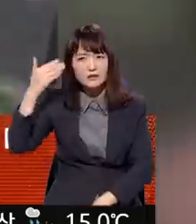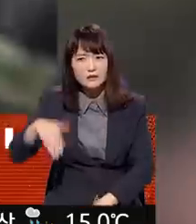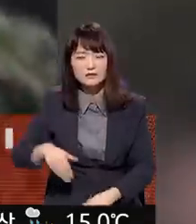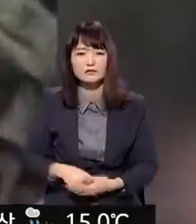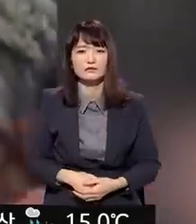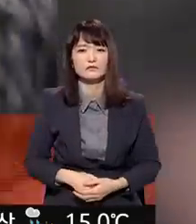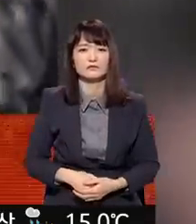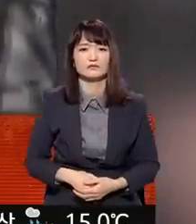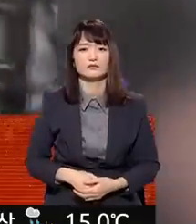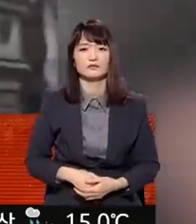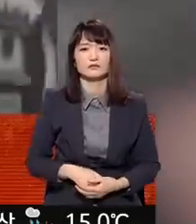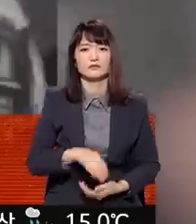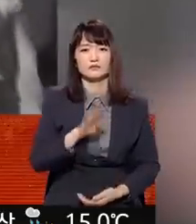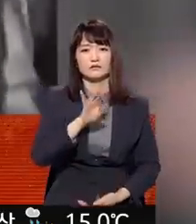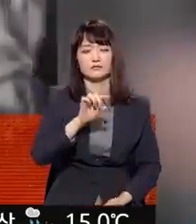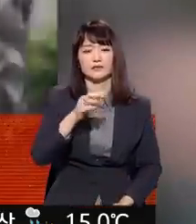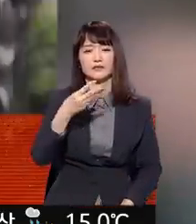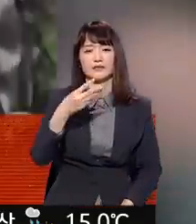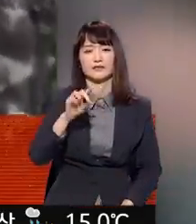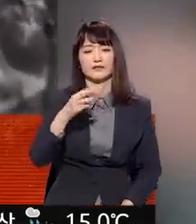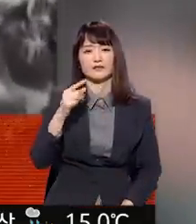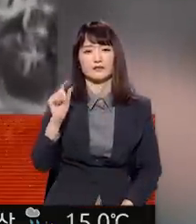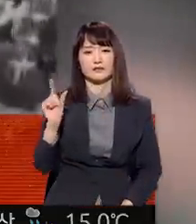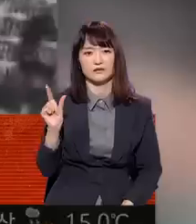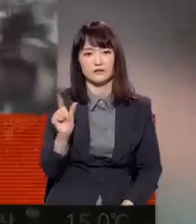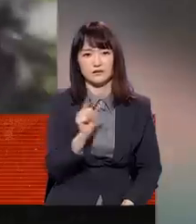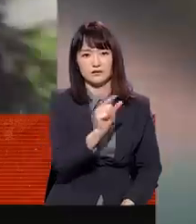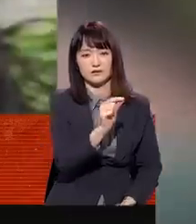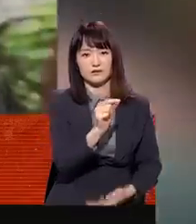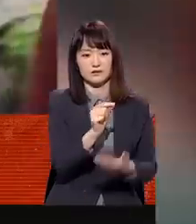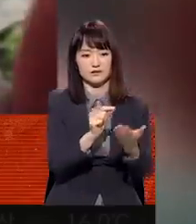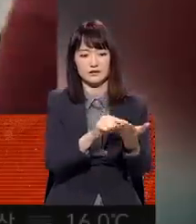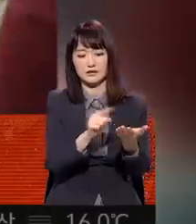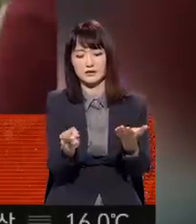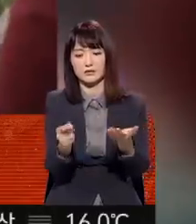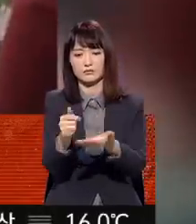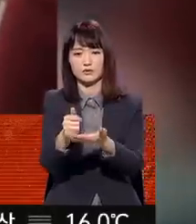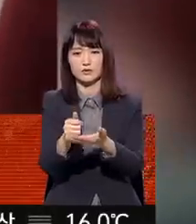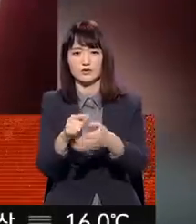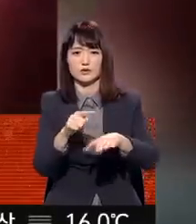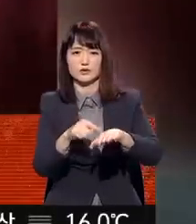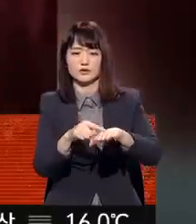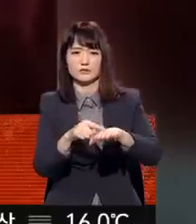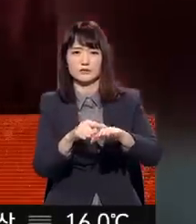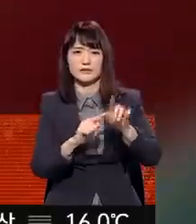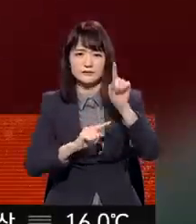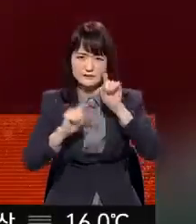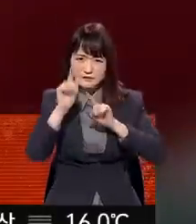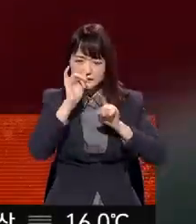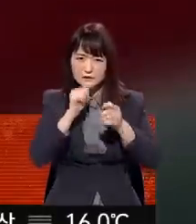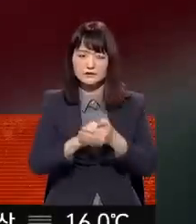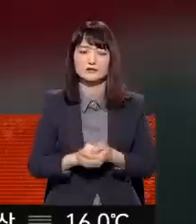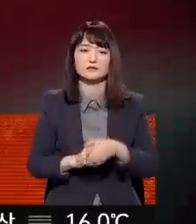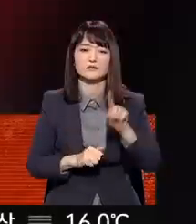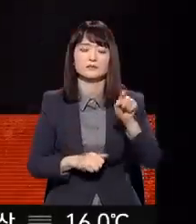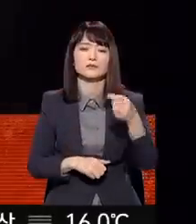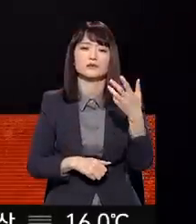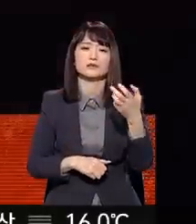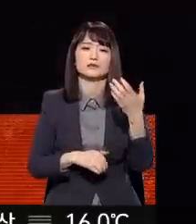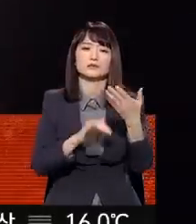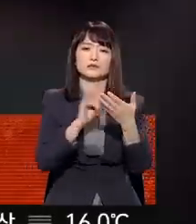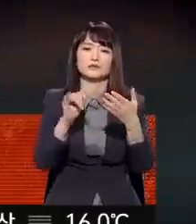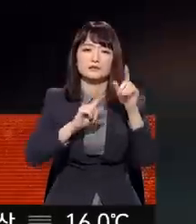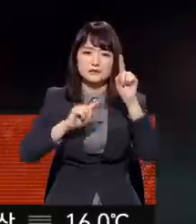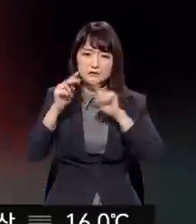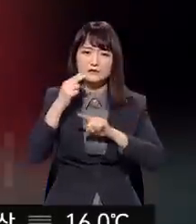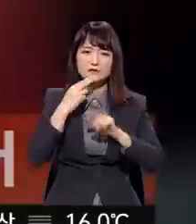네, 보조배터리를 가져온 승객과 그 옆 승객은 손가락에 경미한 부상을 입었습니다. 나머지 189명의 승객들은 다행히 큰